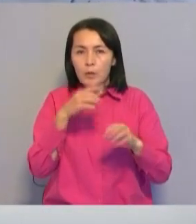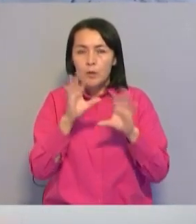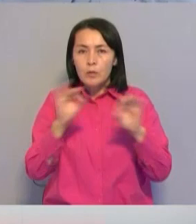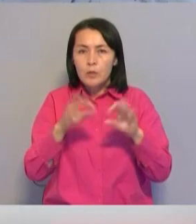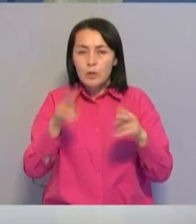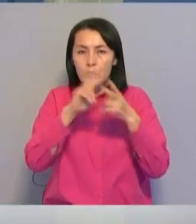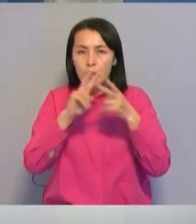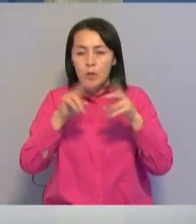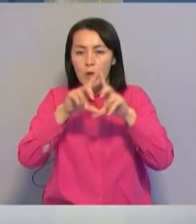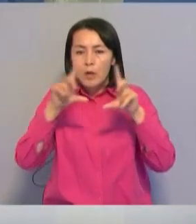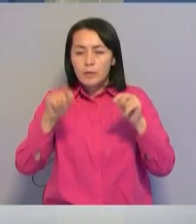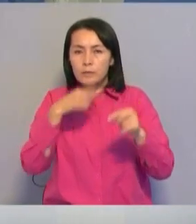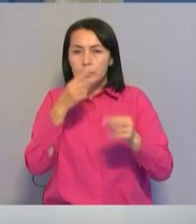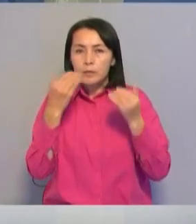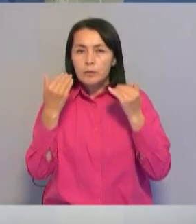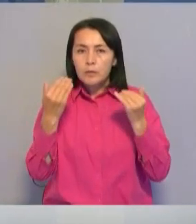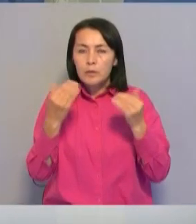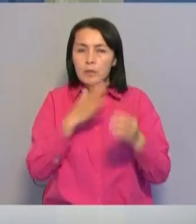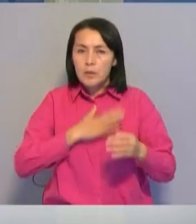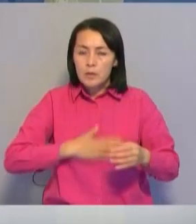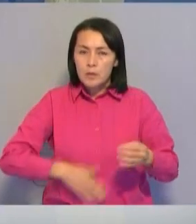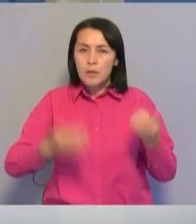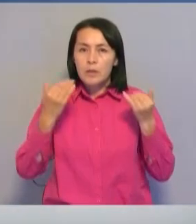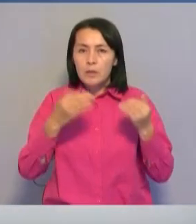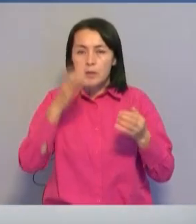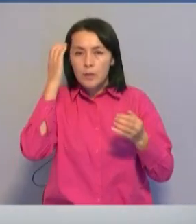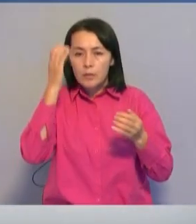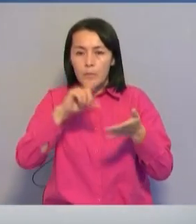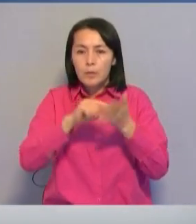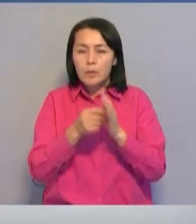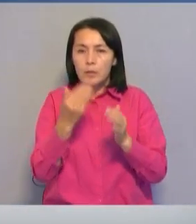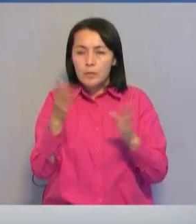железными решетками словно говорит: ступай осторожно, иначе темный уголок станет твоей судьбой.